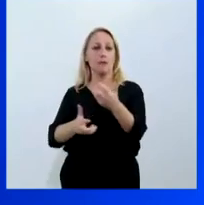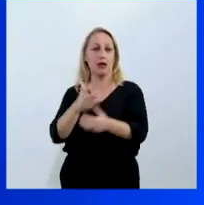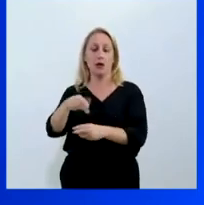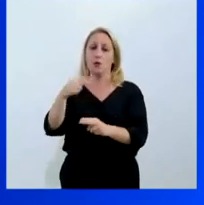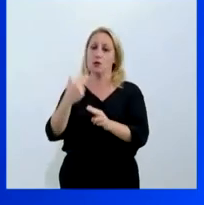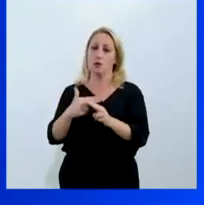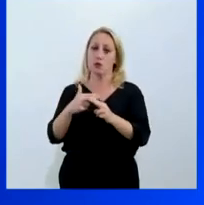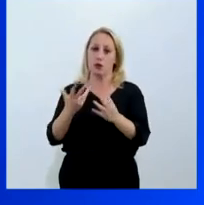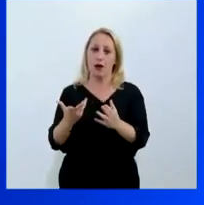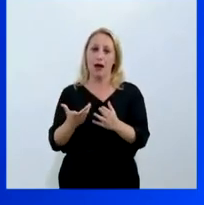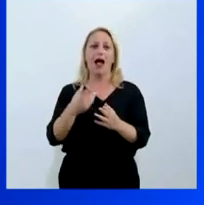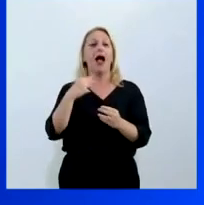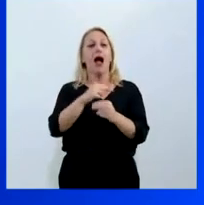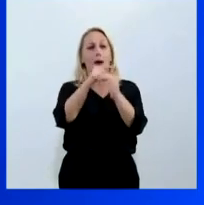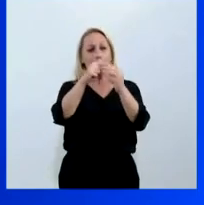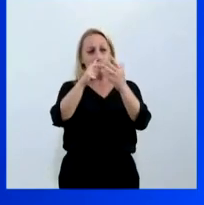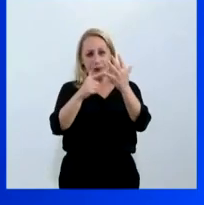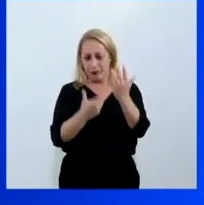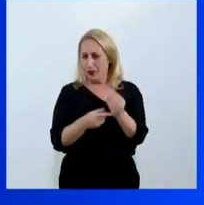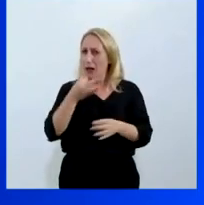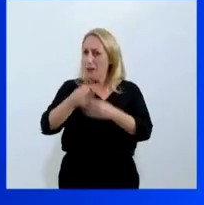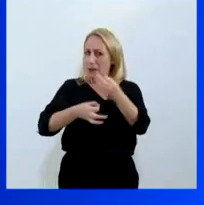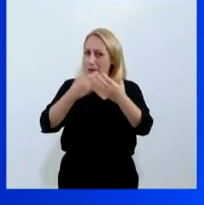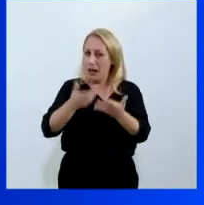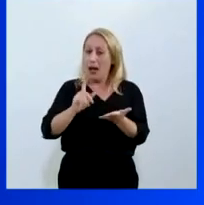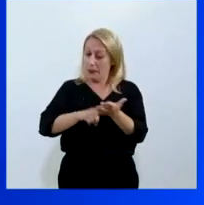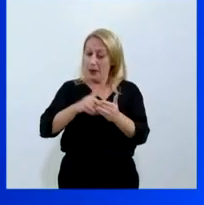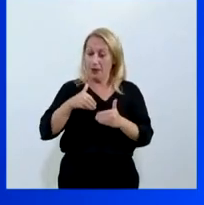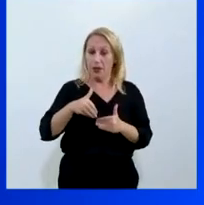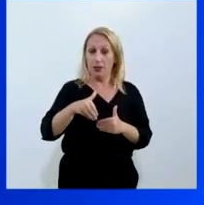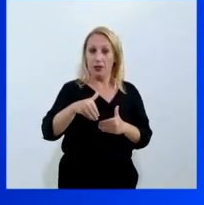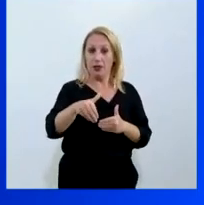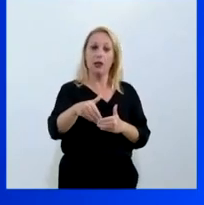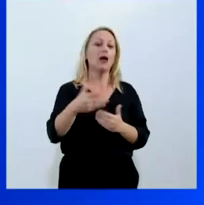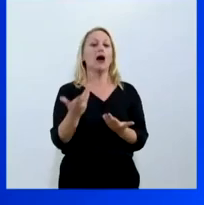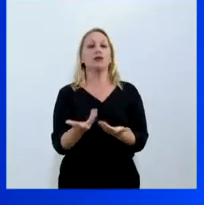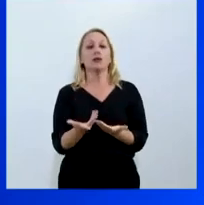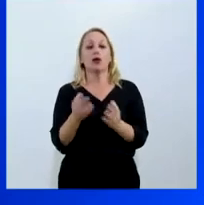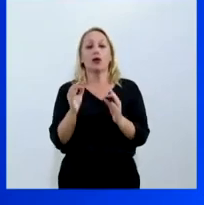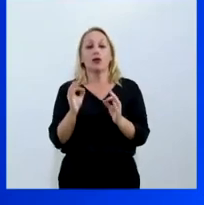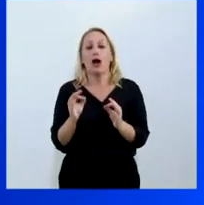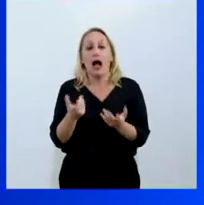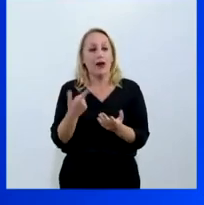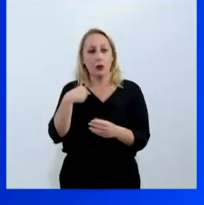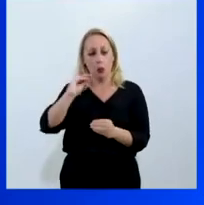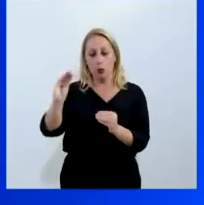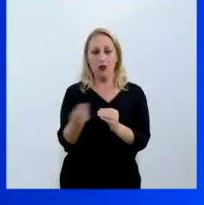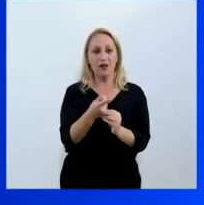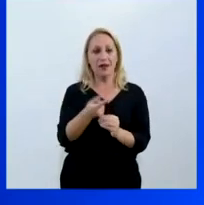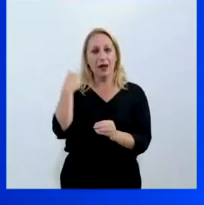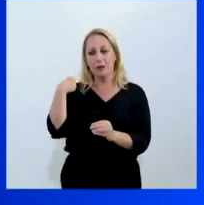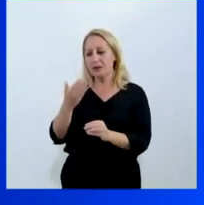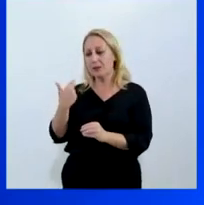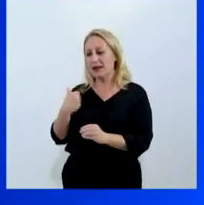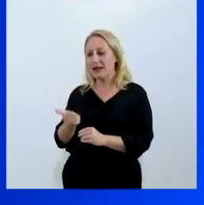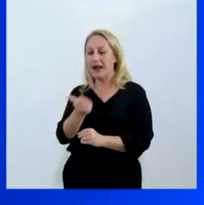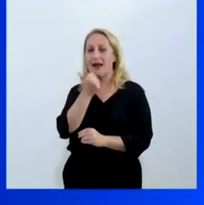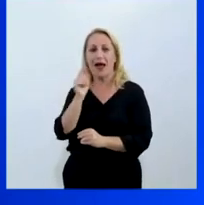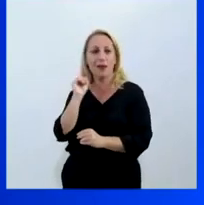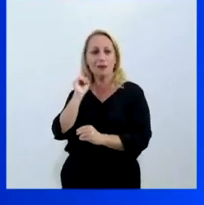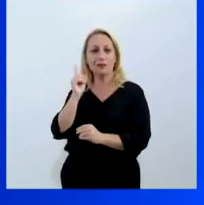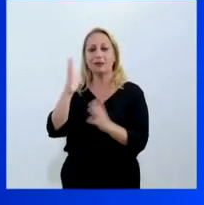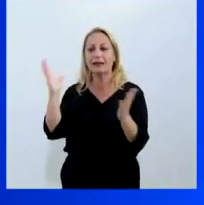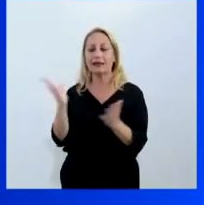Σας ανέφερα λοιπόν μια σειρά από παρεμβάσεις οι οποίες πρέπει να γίνουν, εντοπίζοντας αστοχίες, αδυναμίες, τις οποίες